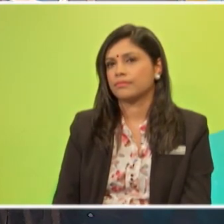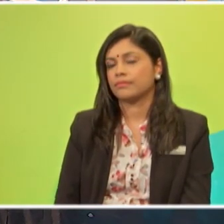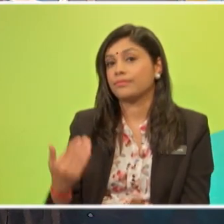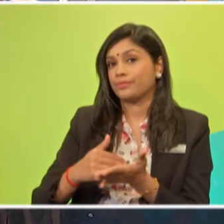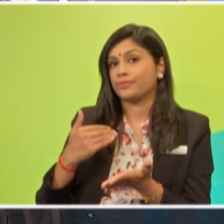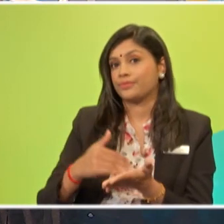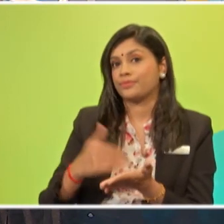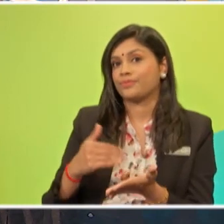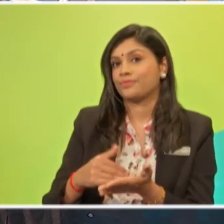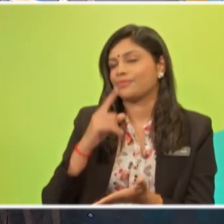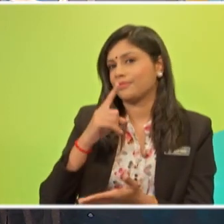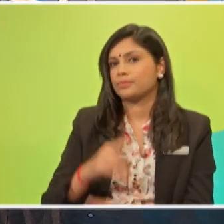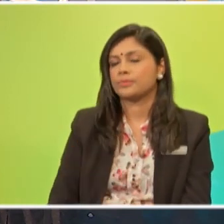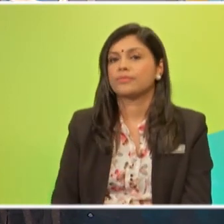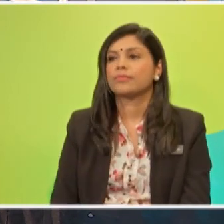satulah.